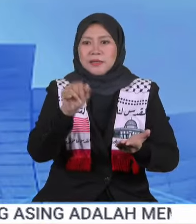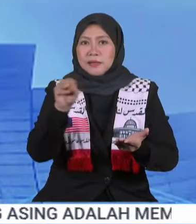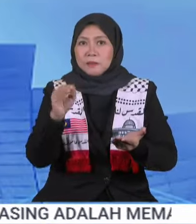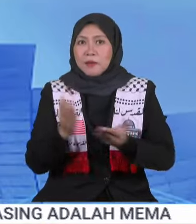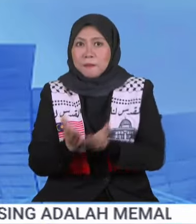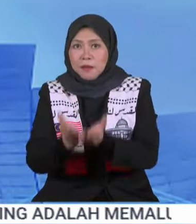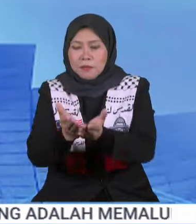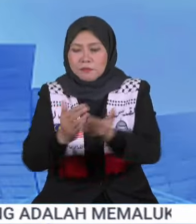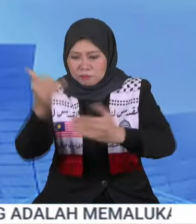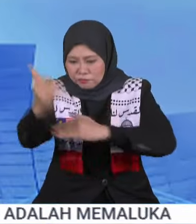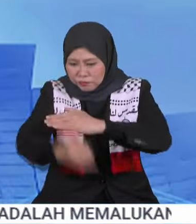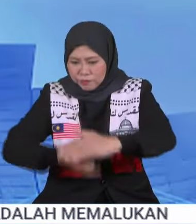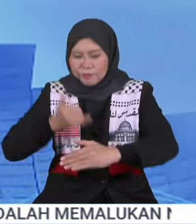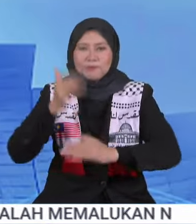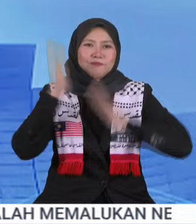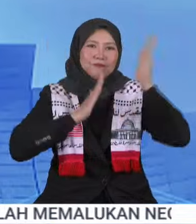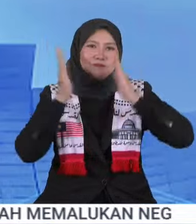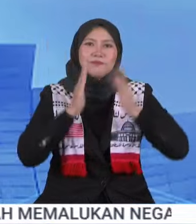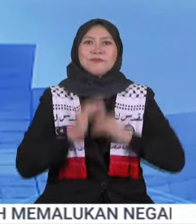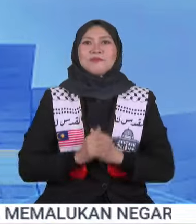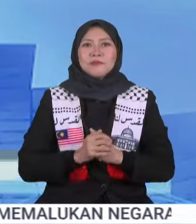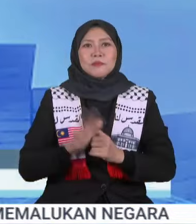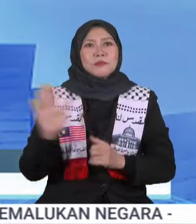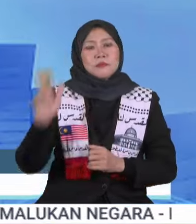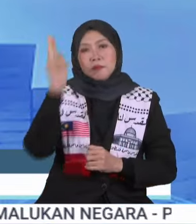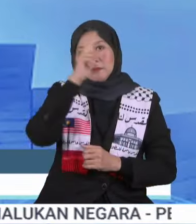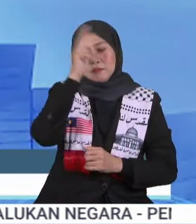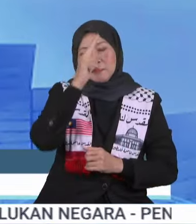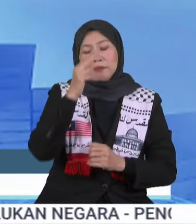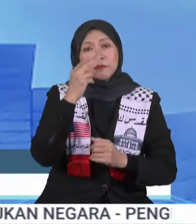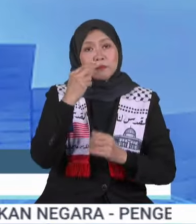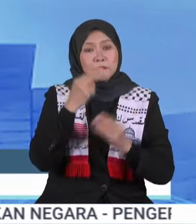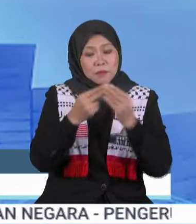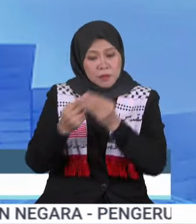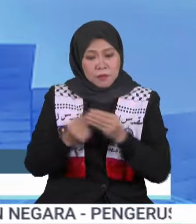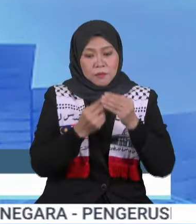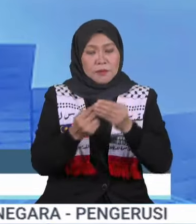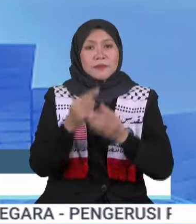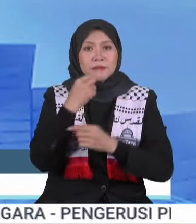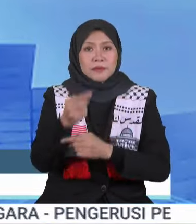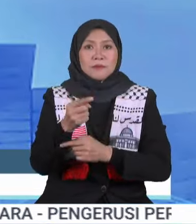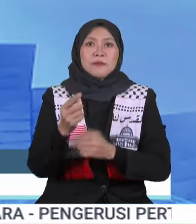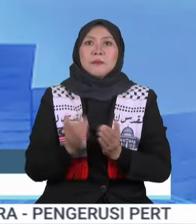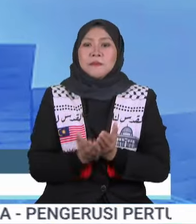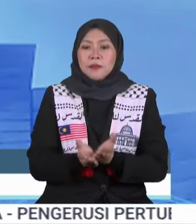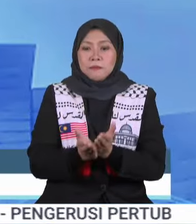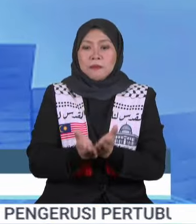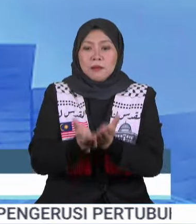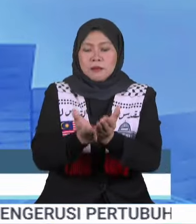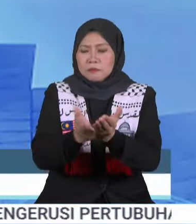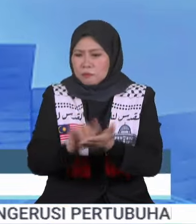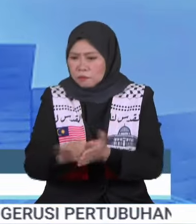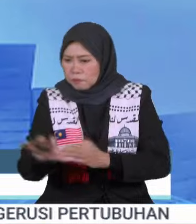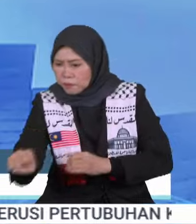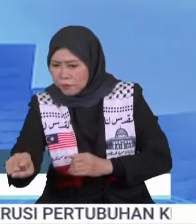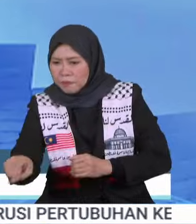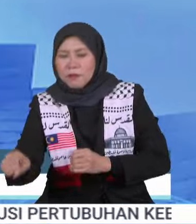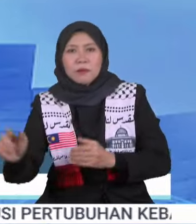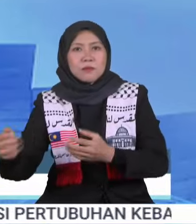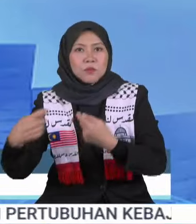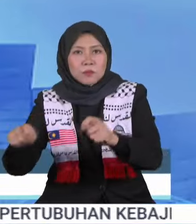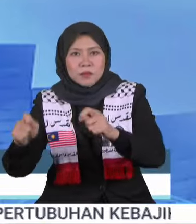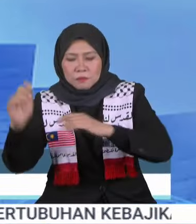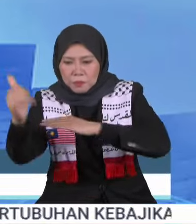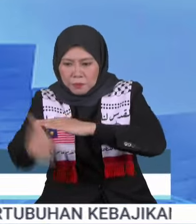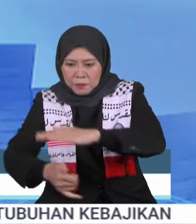daripada memasuki negara ini. Jurucakap Kerajaan Perpaduan Fahmi Fadil berkata, kontena syarikat perkapalan itu dikesan cuba dibawa